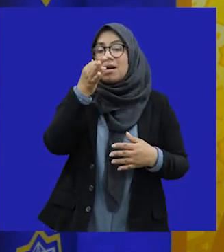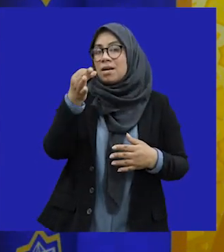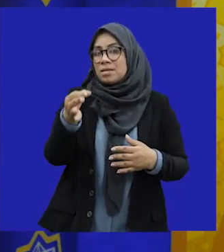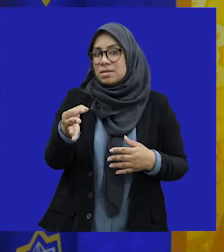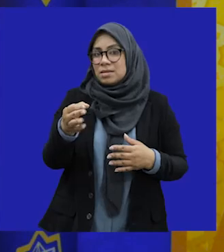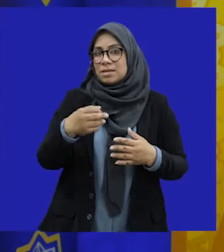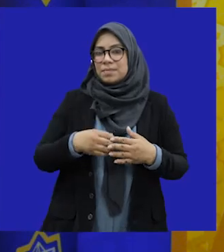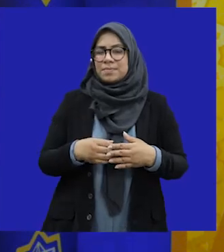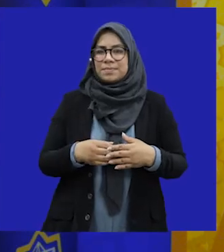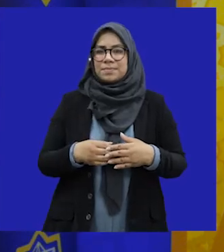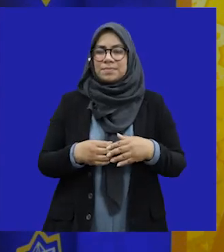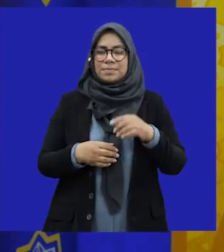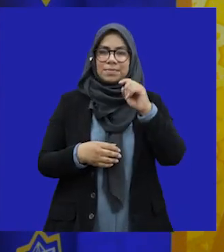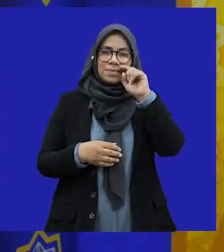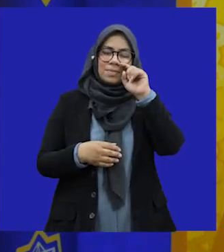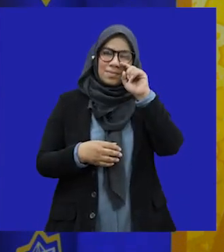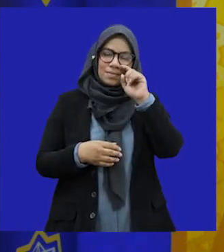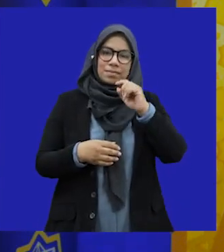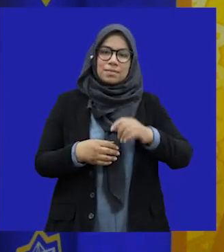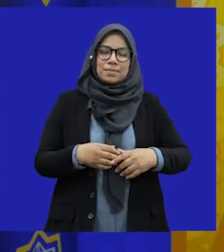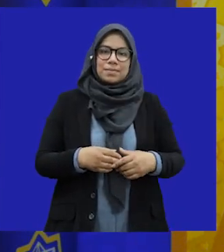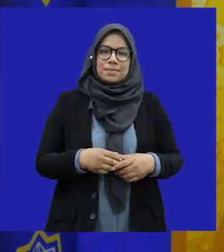ask. فقلت